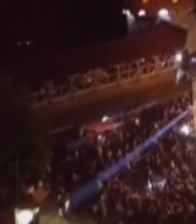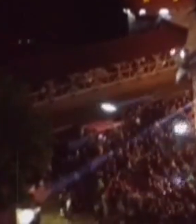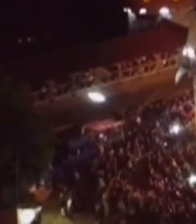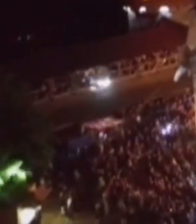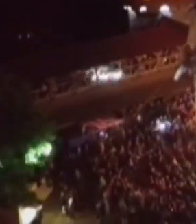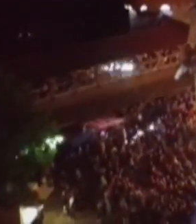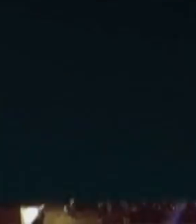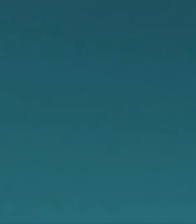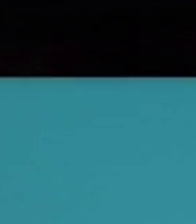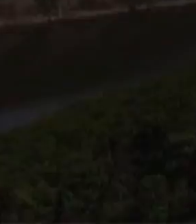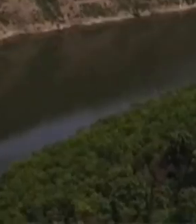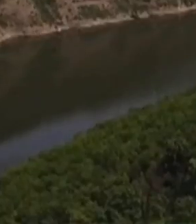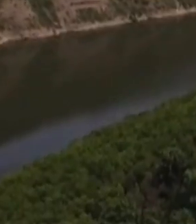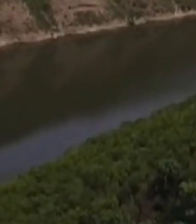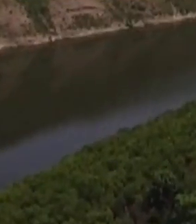Музика